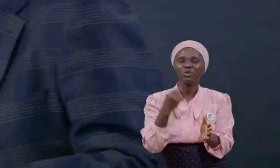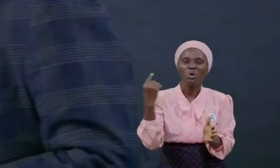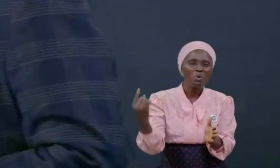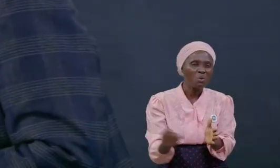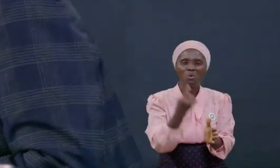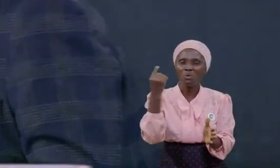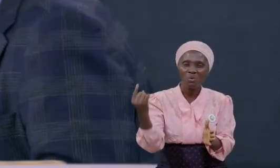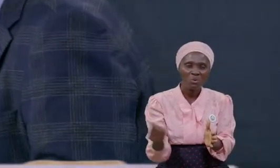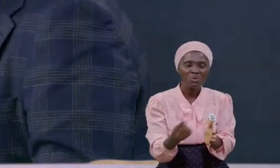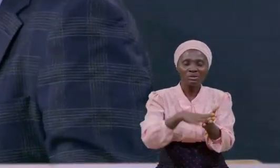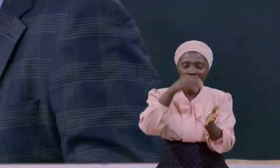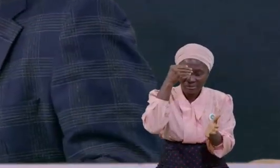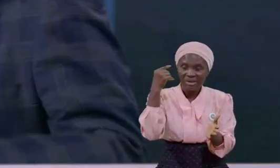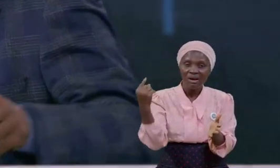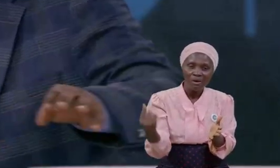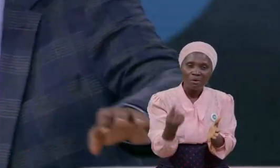Apprenant toujours, vous vous demandez,